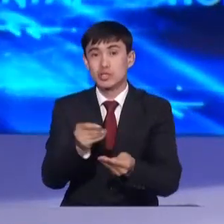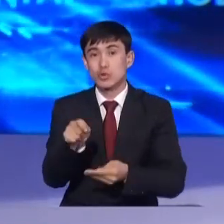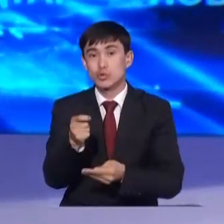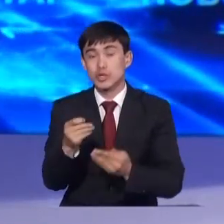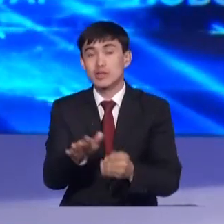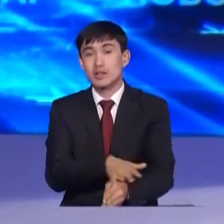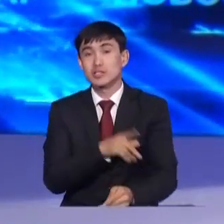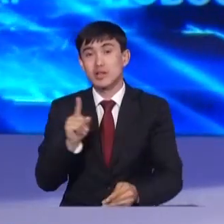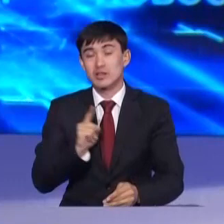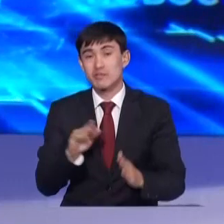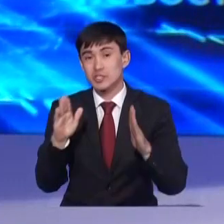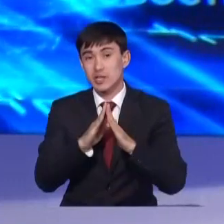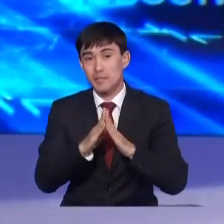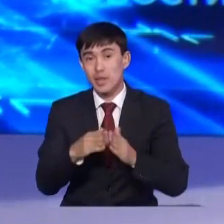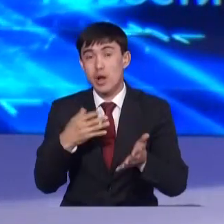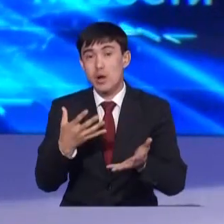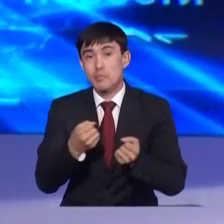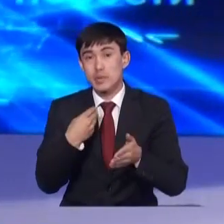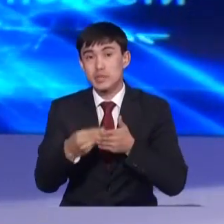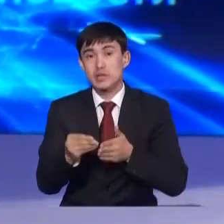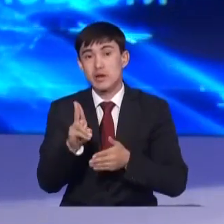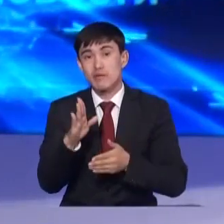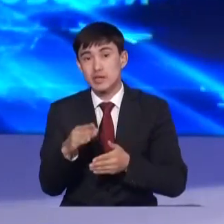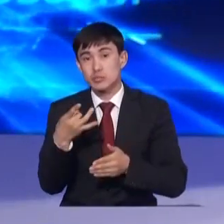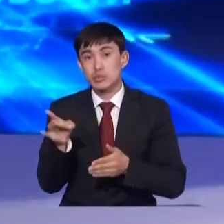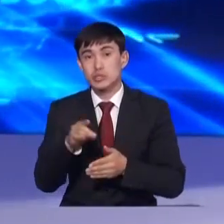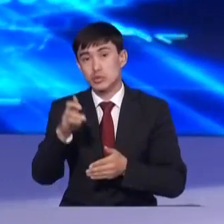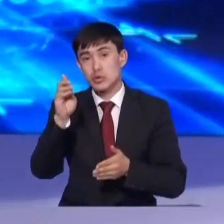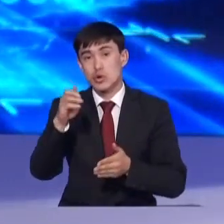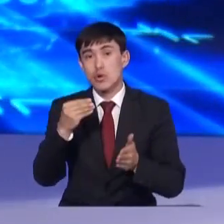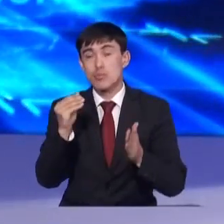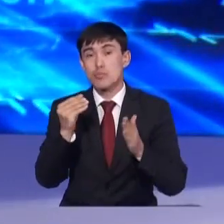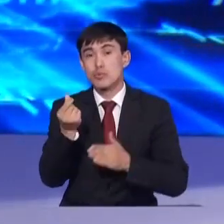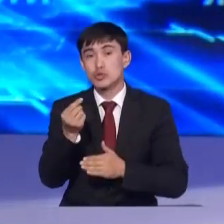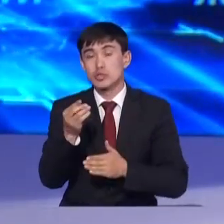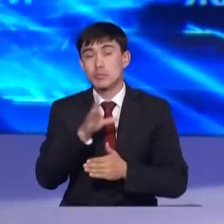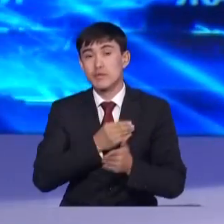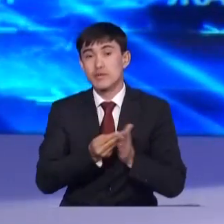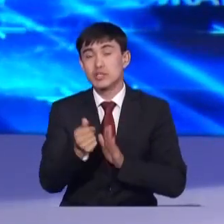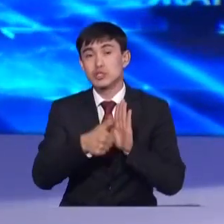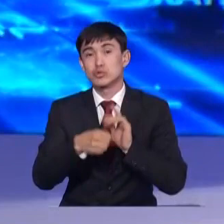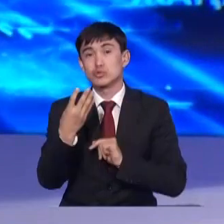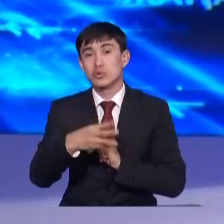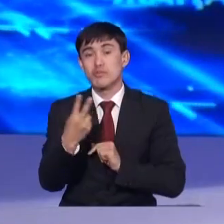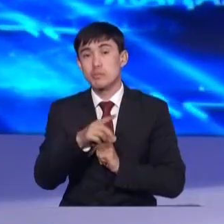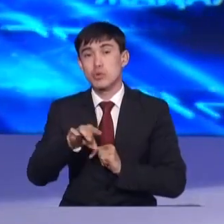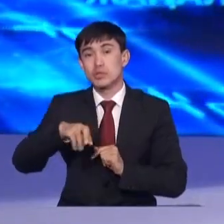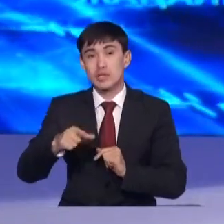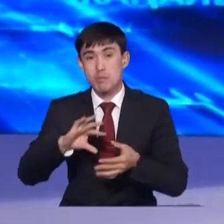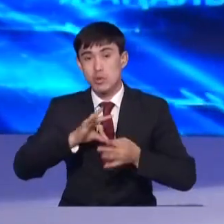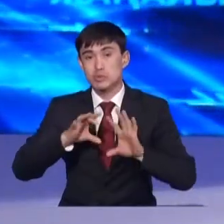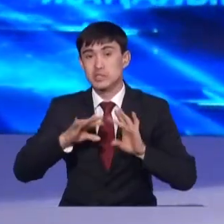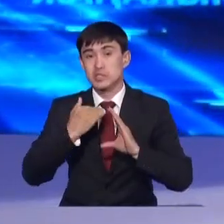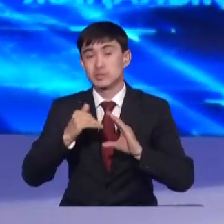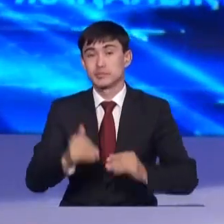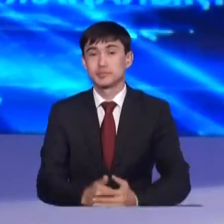долгожданного жилья на приобретение квартиры из республиканского бюджета было выделено 642 млн тенге Подробности